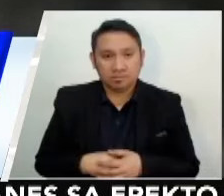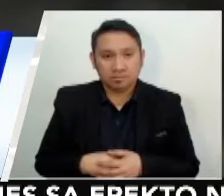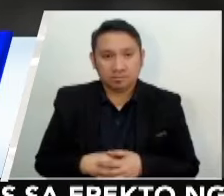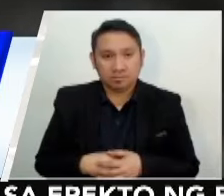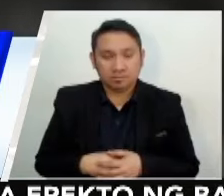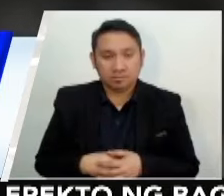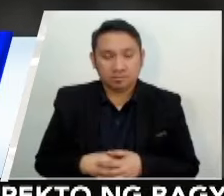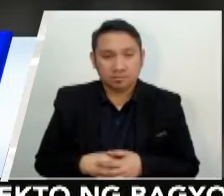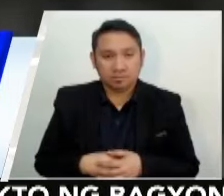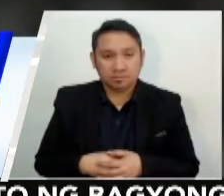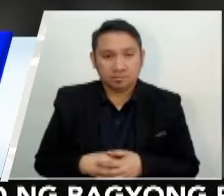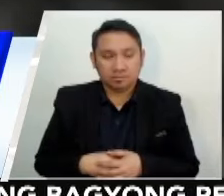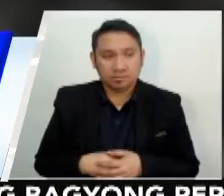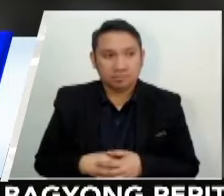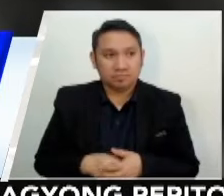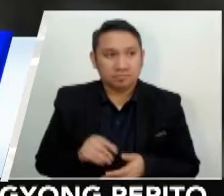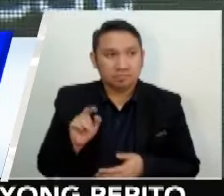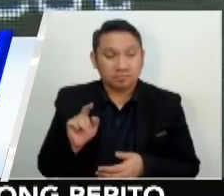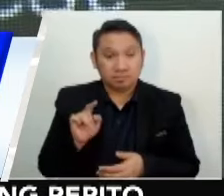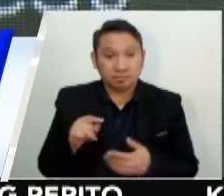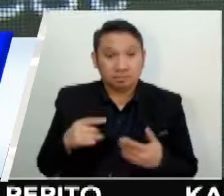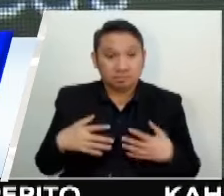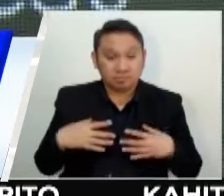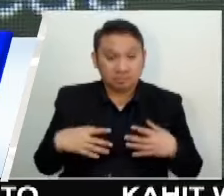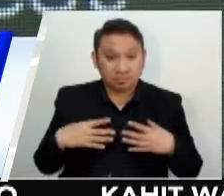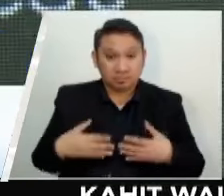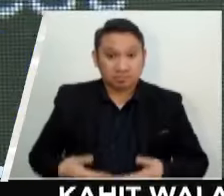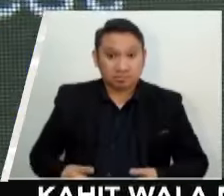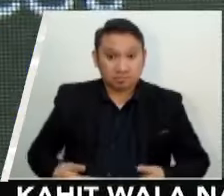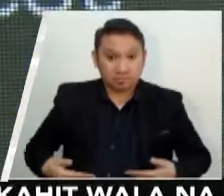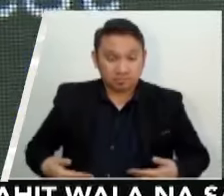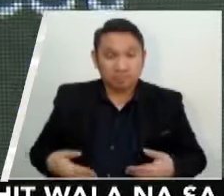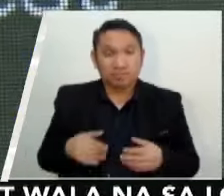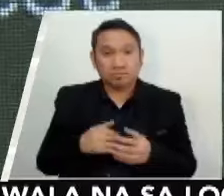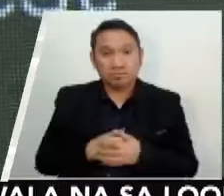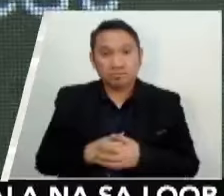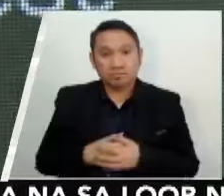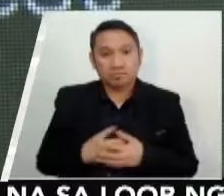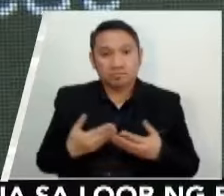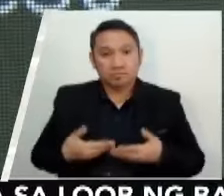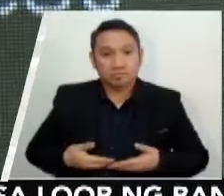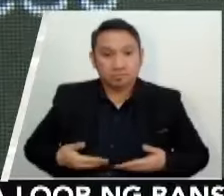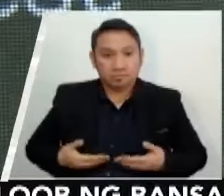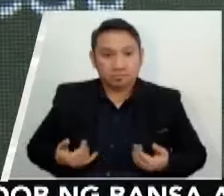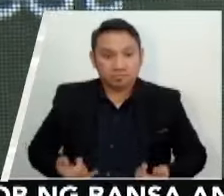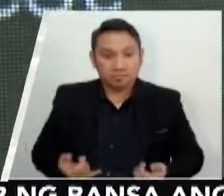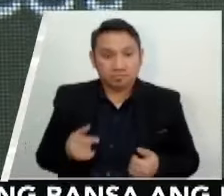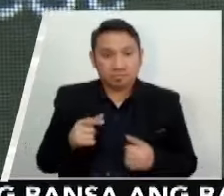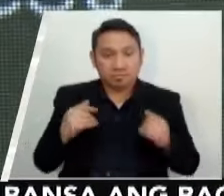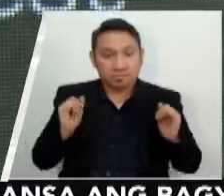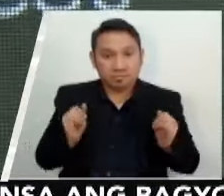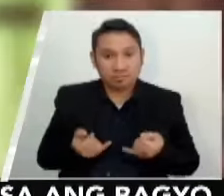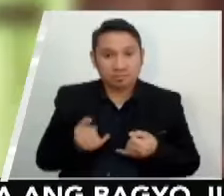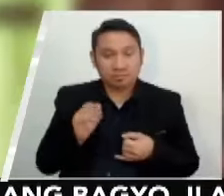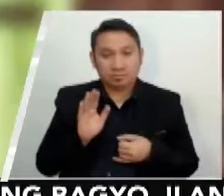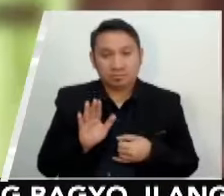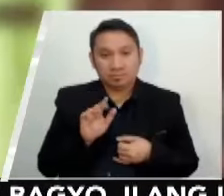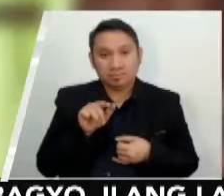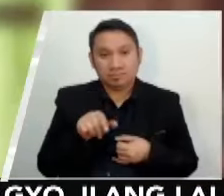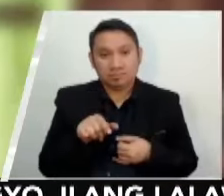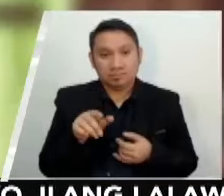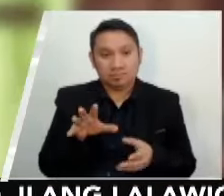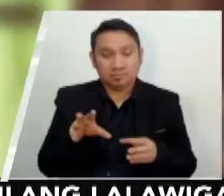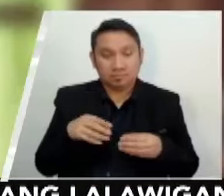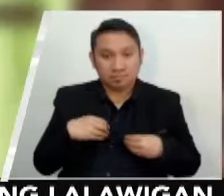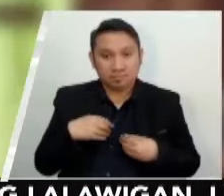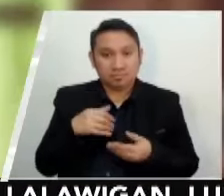ni Carlos ang pagsuot ng cropped shirt, naka-cropped jacket naman siya sa pagtanggap ng kanyang award. Kinilala